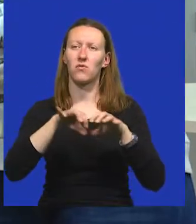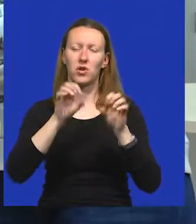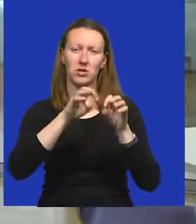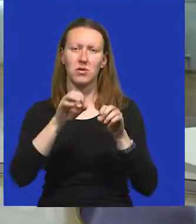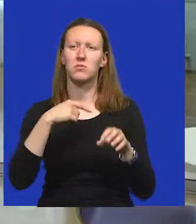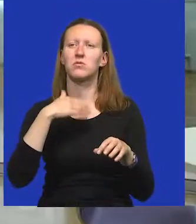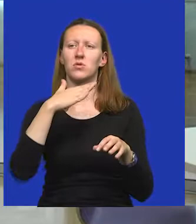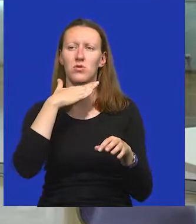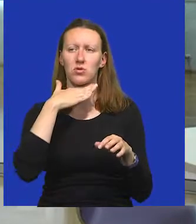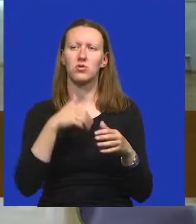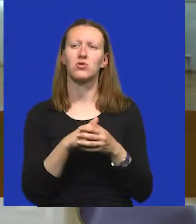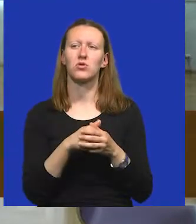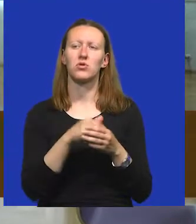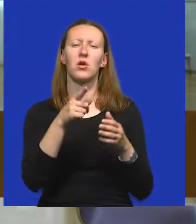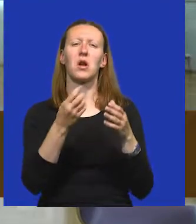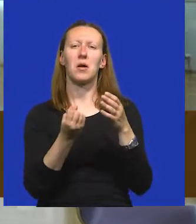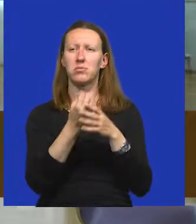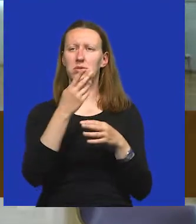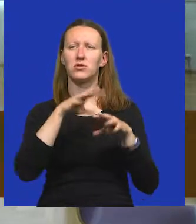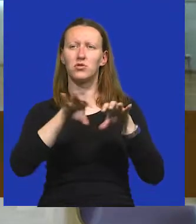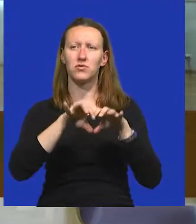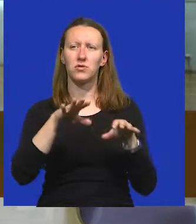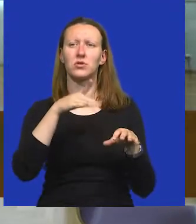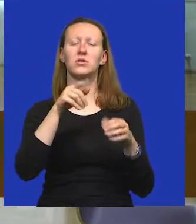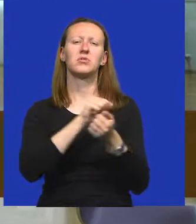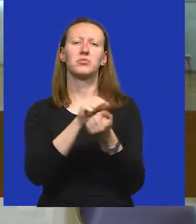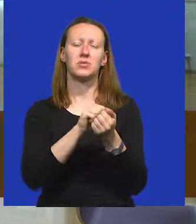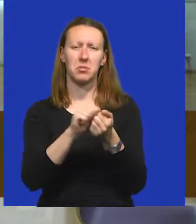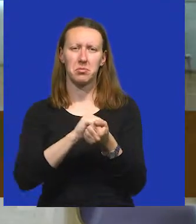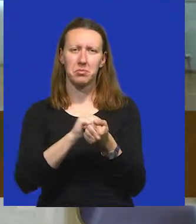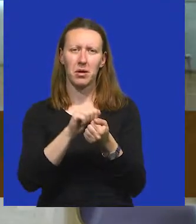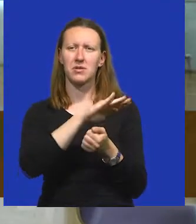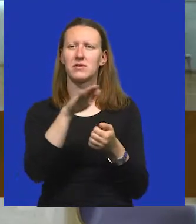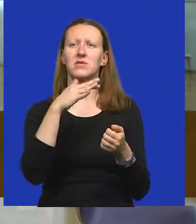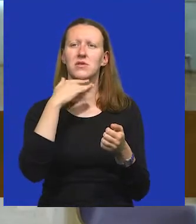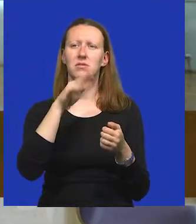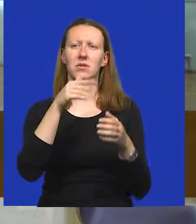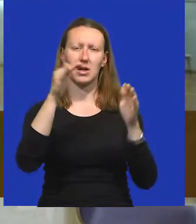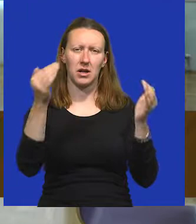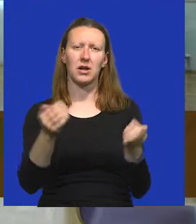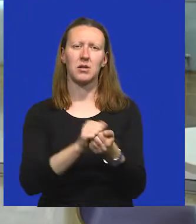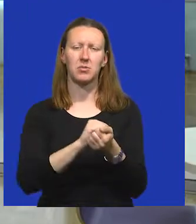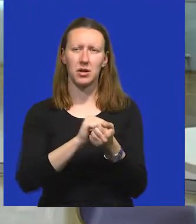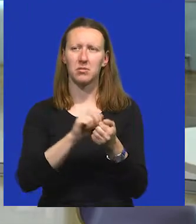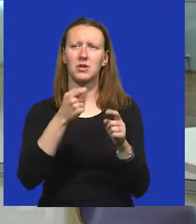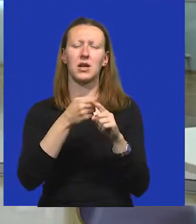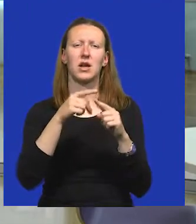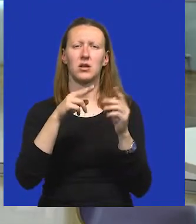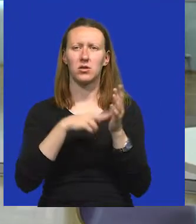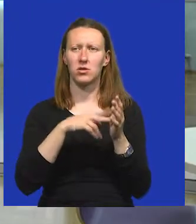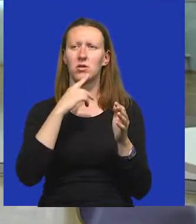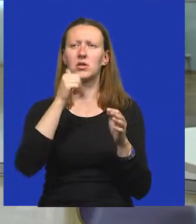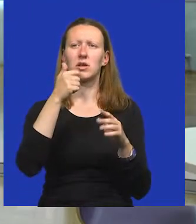riciclaggio. Noi siamo una scuola ecologica, ricicliamo la carta, in tutte le classi c'è un bidone per la carta fatto di